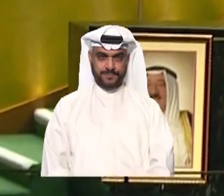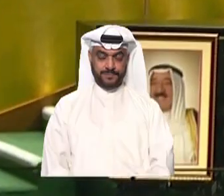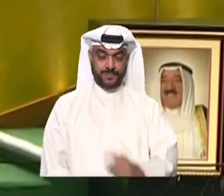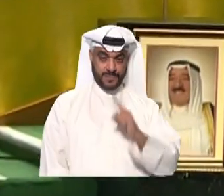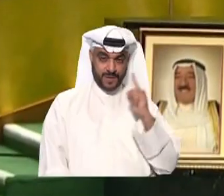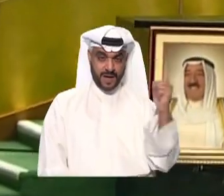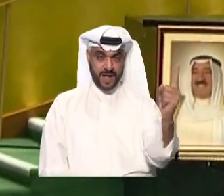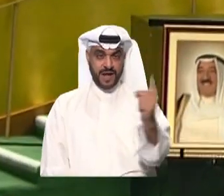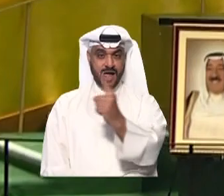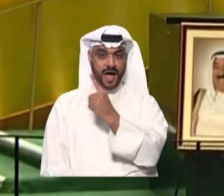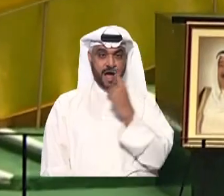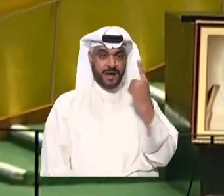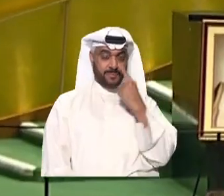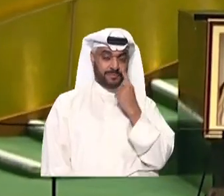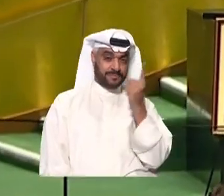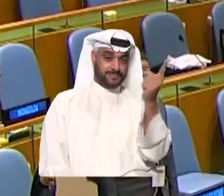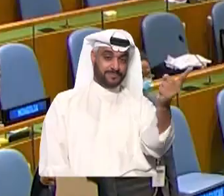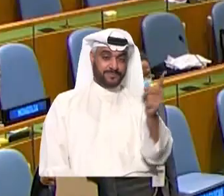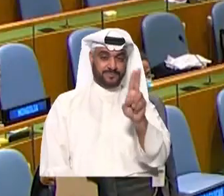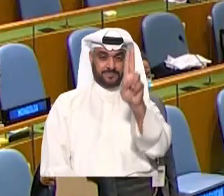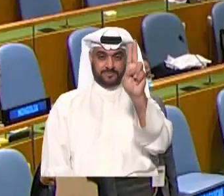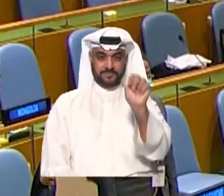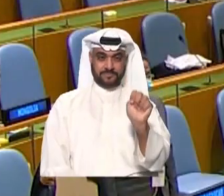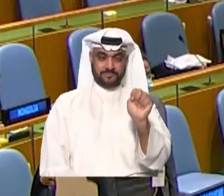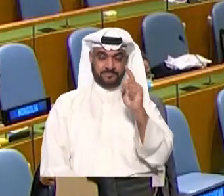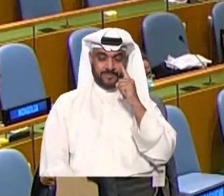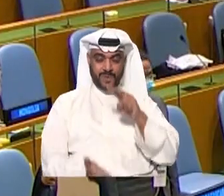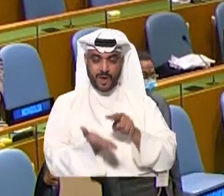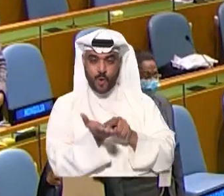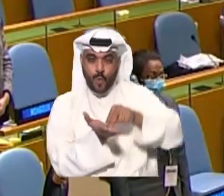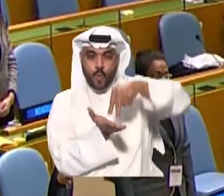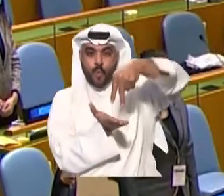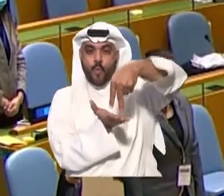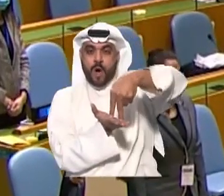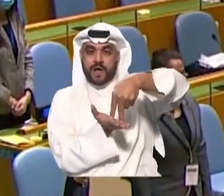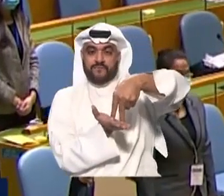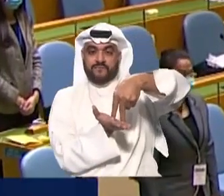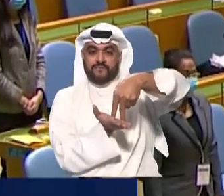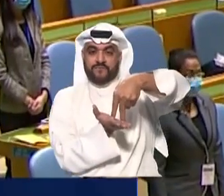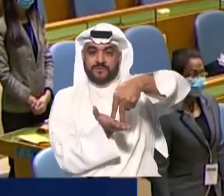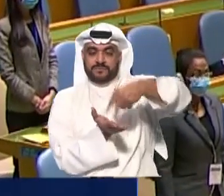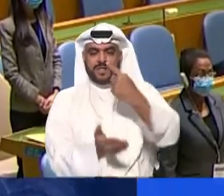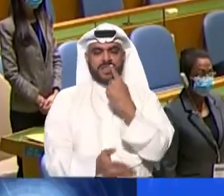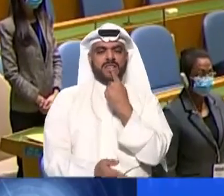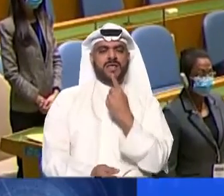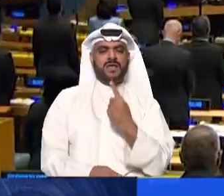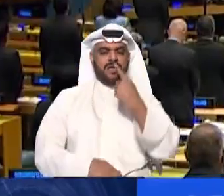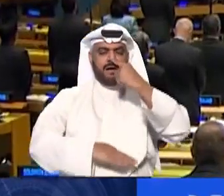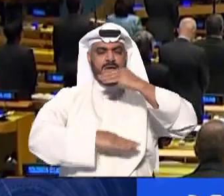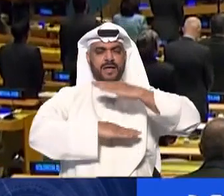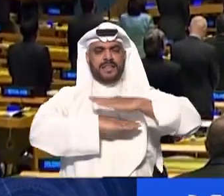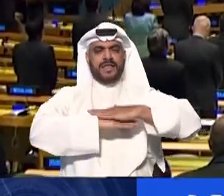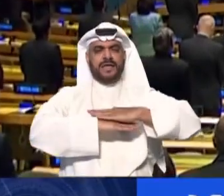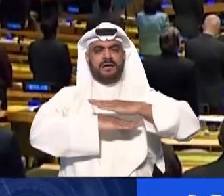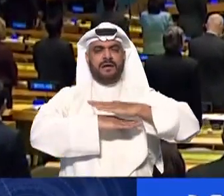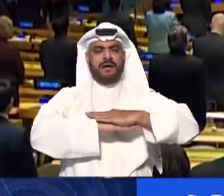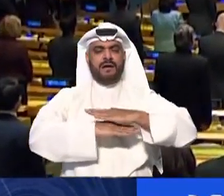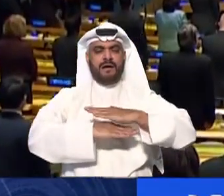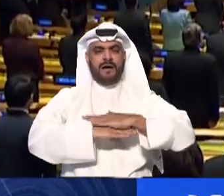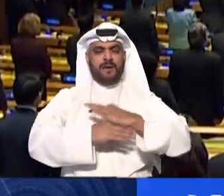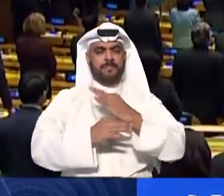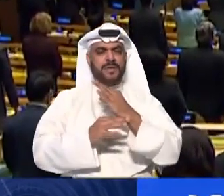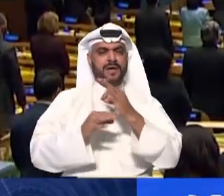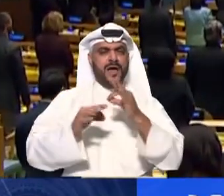العالم يقف إجلالا واحتراما في منظمة الأمم المتحدة للأمير الراحل سمو الشيخ صباح